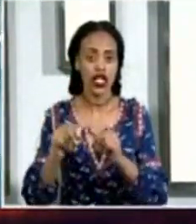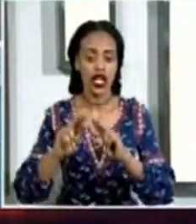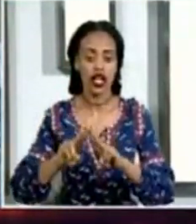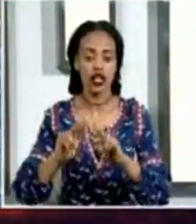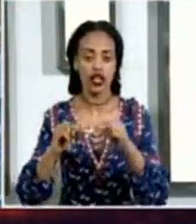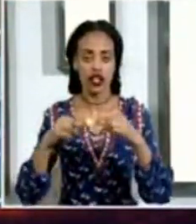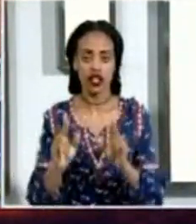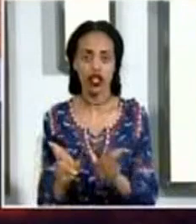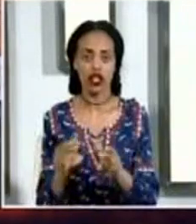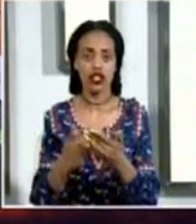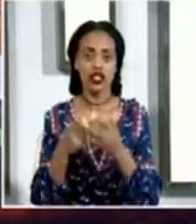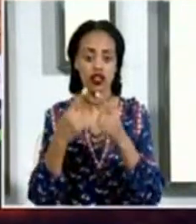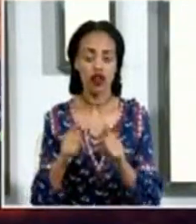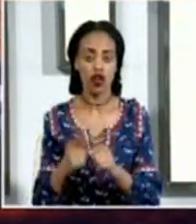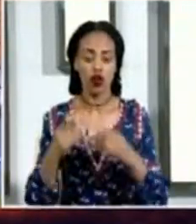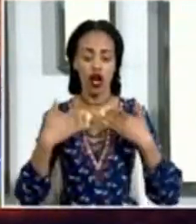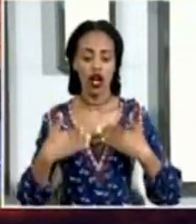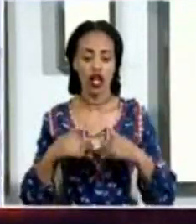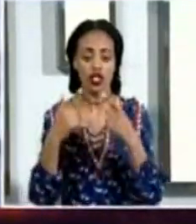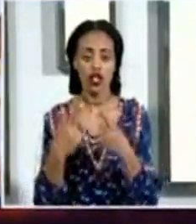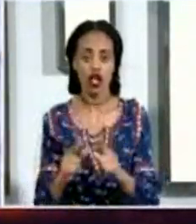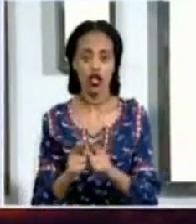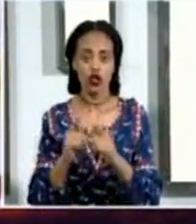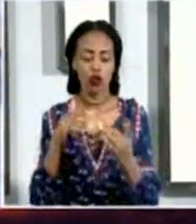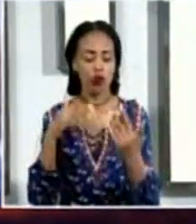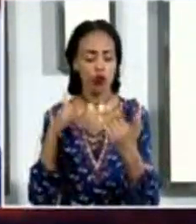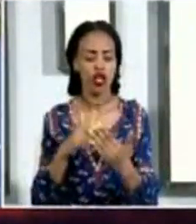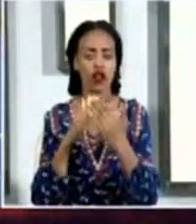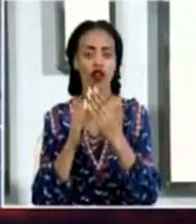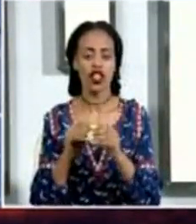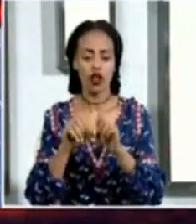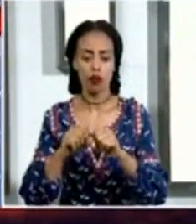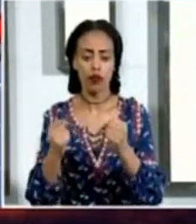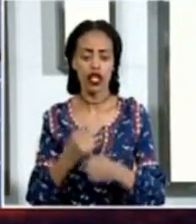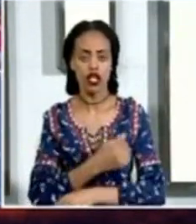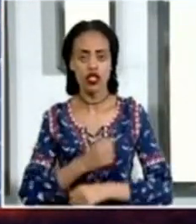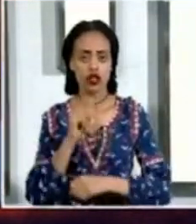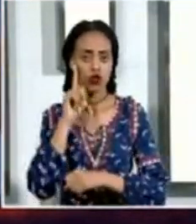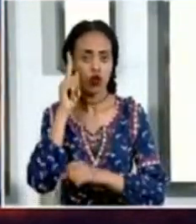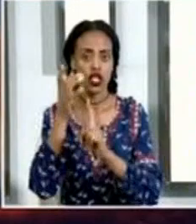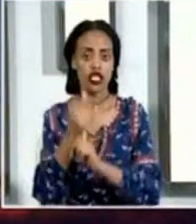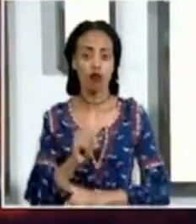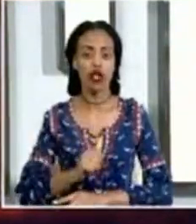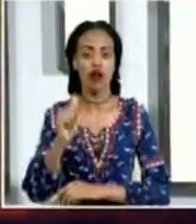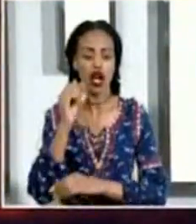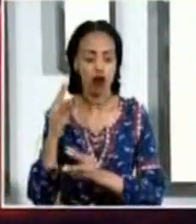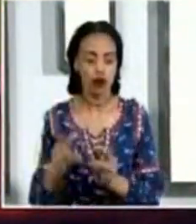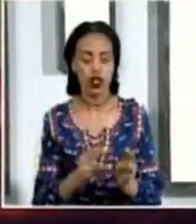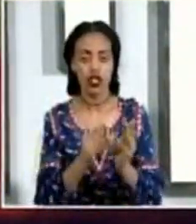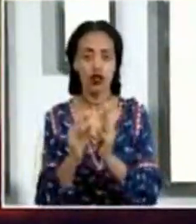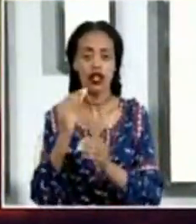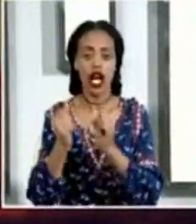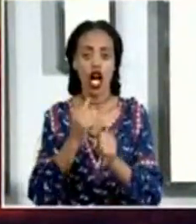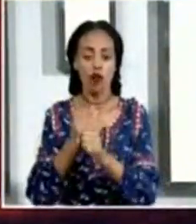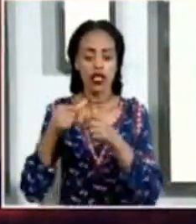5,000 ሜትሮ ብዝተፈላለዩ ኣካላት ዘጋጠማ ማሕለኻታትን ዕንቅፋታትን በታቲኻ ንሒን ወነን ሰኒቓ ብናይ ባዕላ ብልሓትን ጥበብን